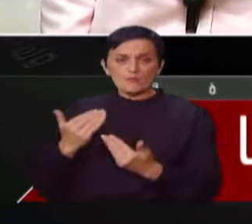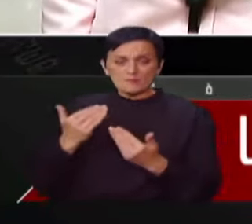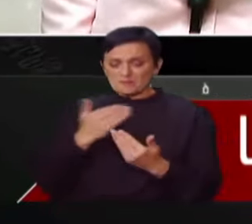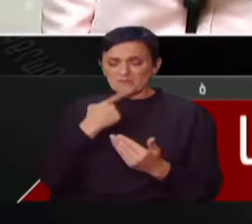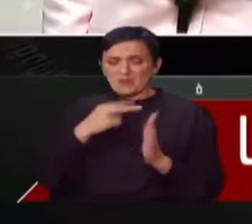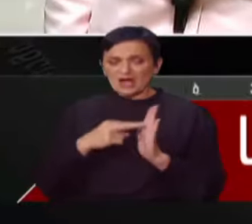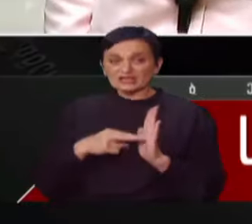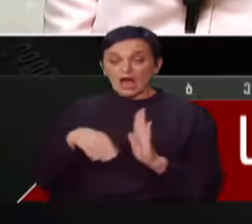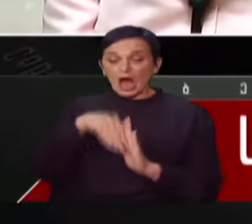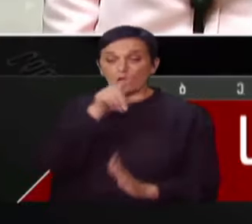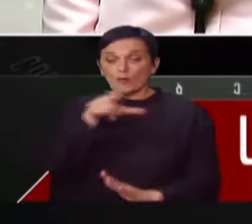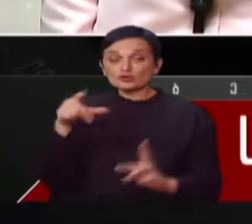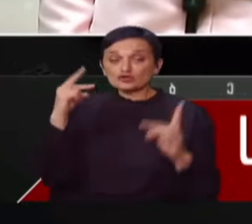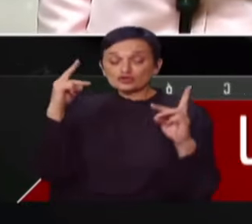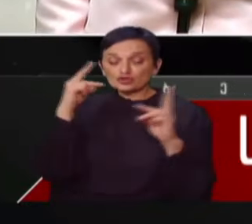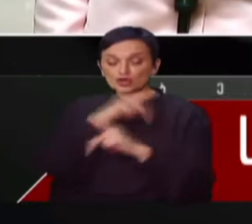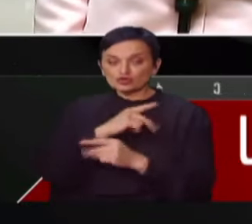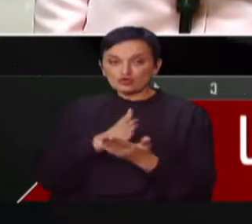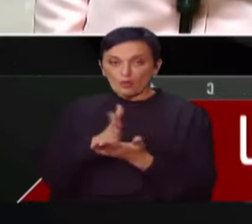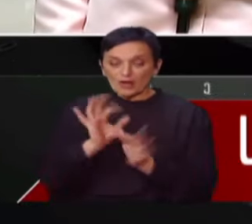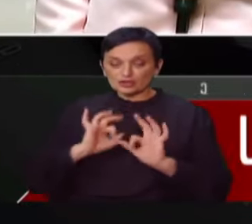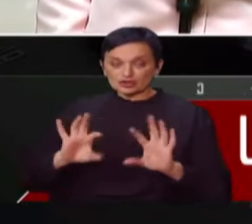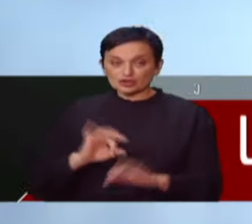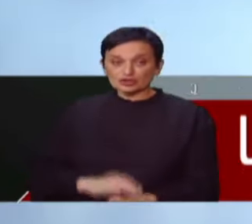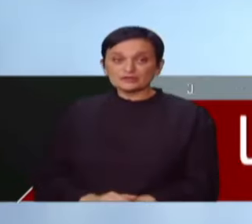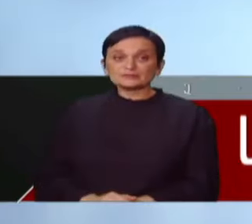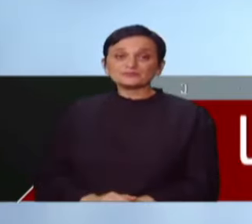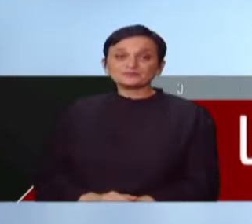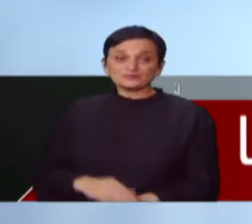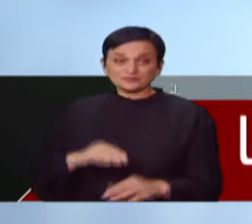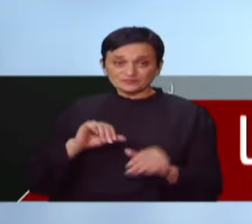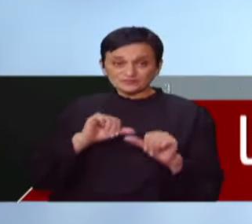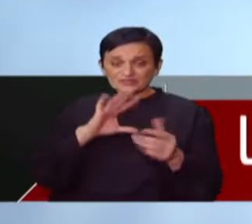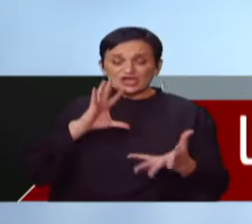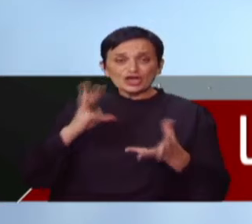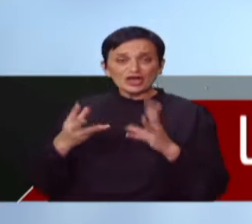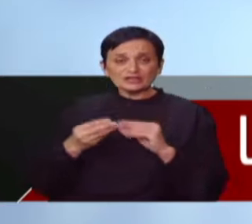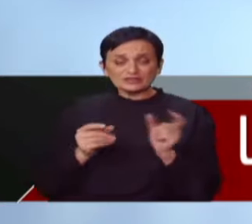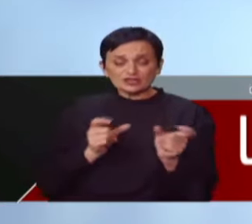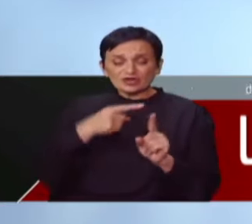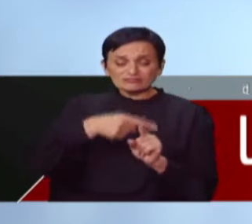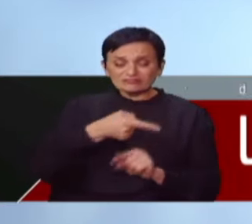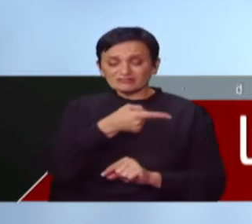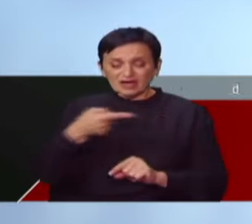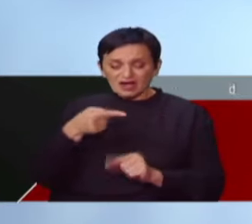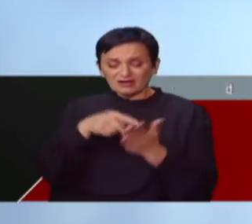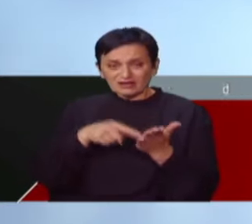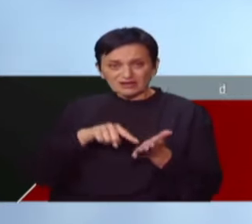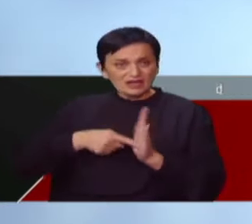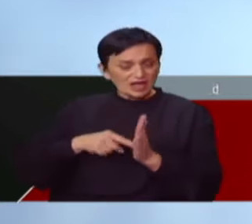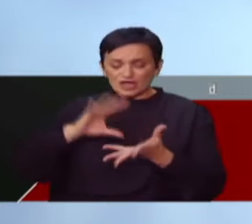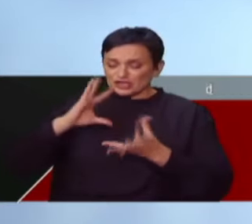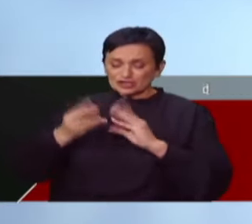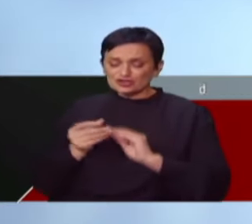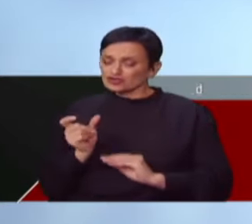შეფასებით ამომრჩევლების შეცდომაში შეყვანა. შესაძლებელთა გადანაცვლებით ჯამი არ იცვლება. ჯამი